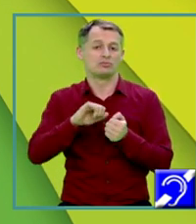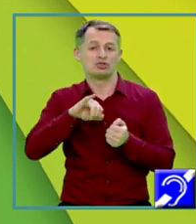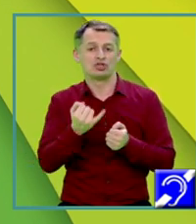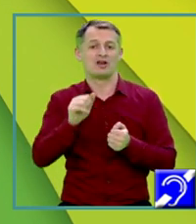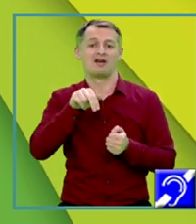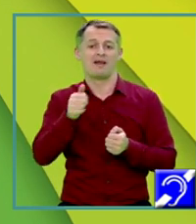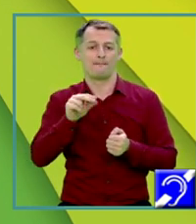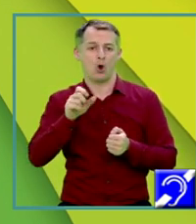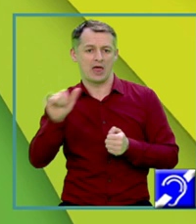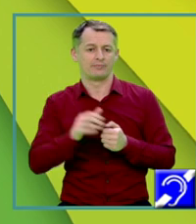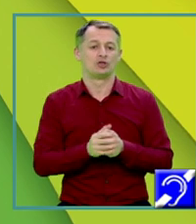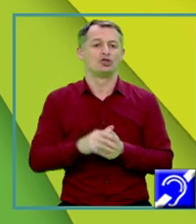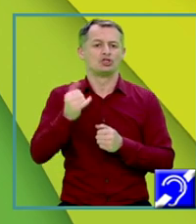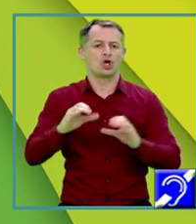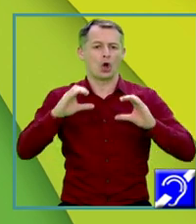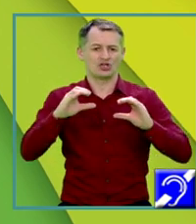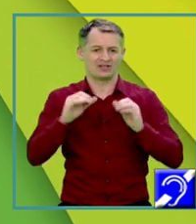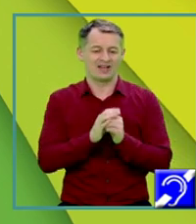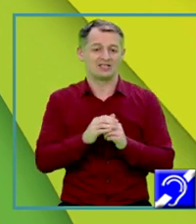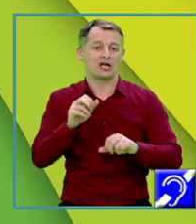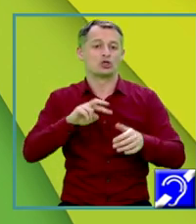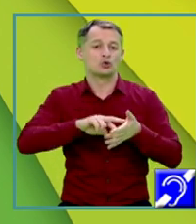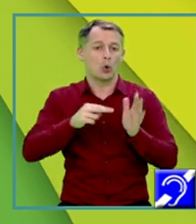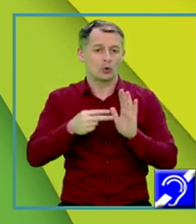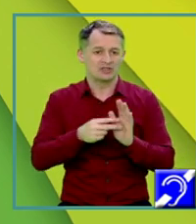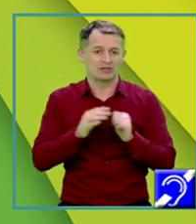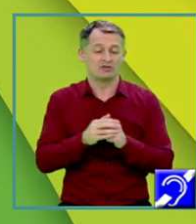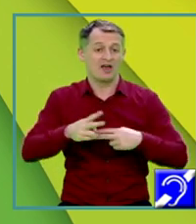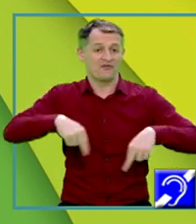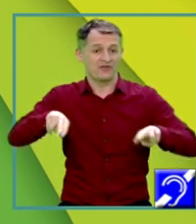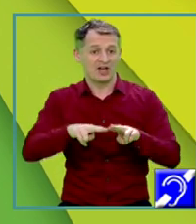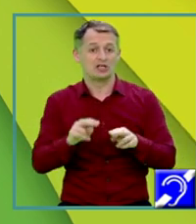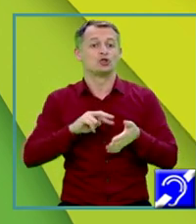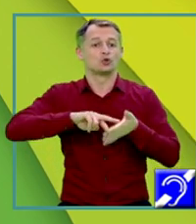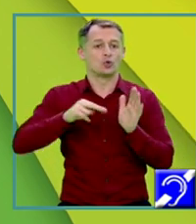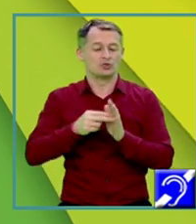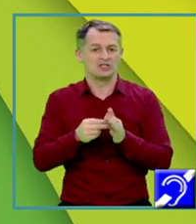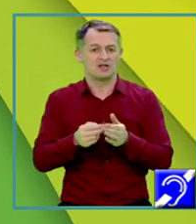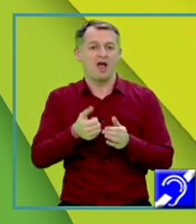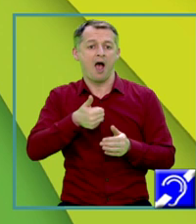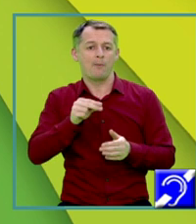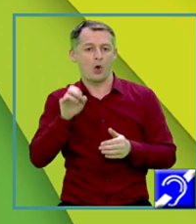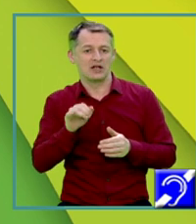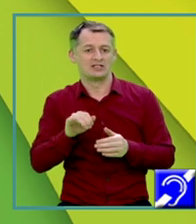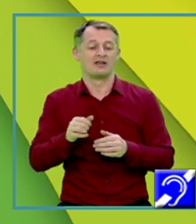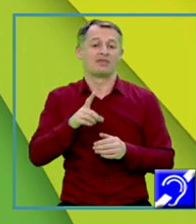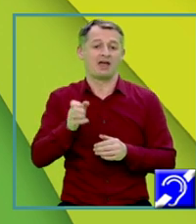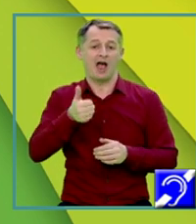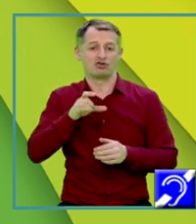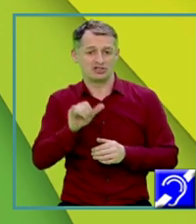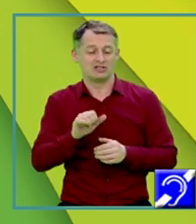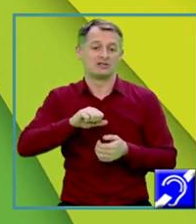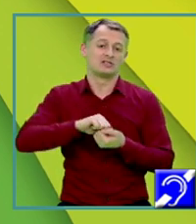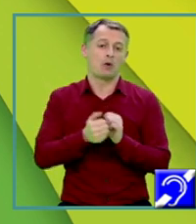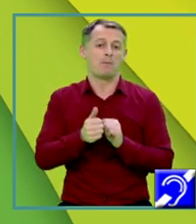și concentrația molară, iar la final, soluția apoase de acizi și baze, cupluri acid-bază